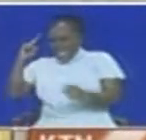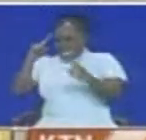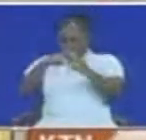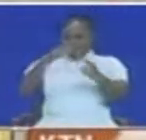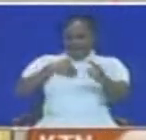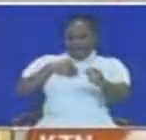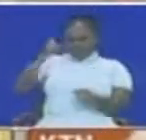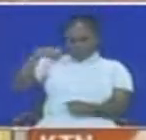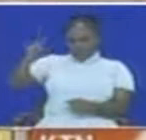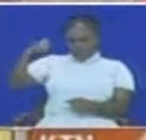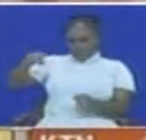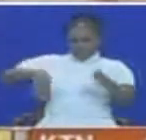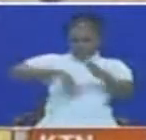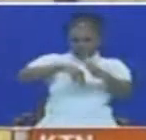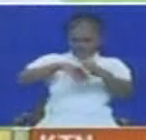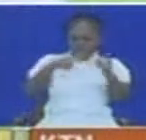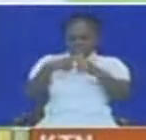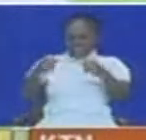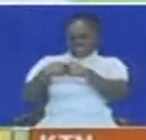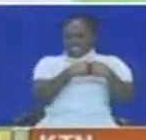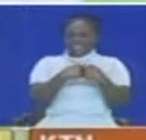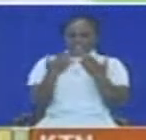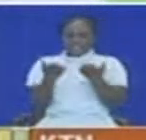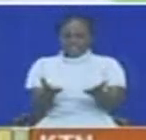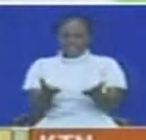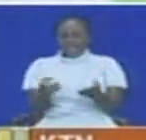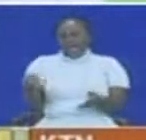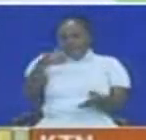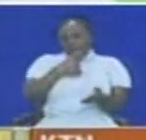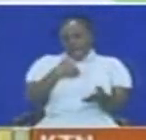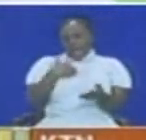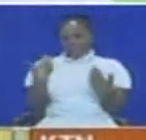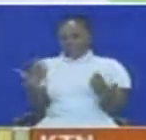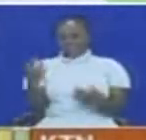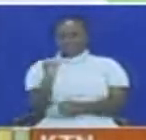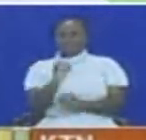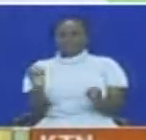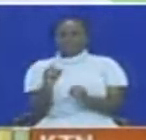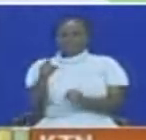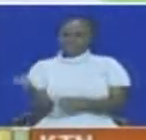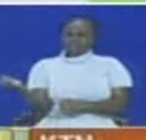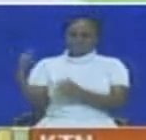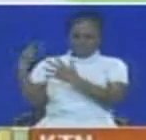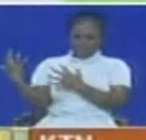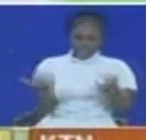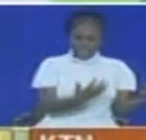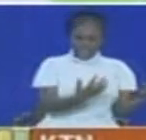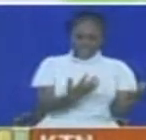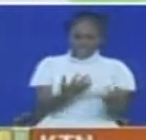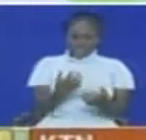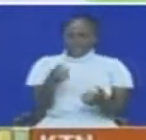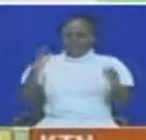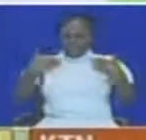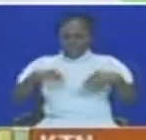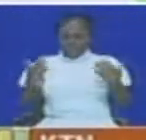katika soka licha changamoto tele. Hizi vitu hatuna. At least amekuja nazo, naona watu hata wameimprove,